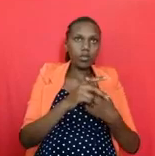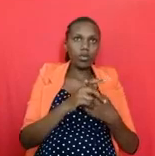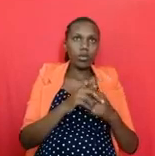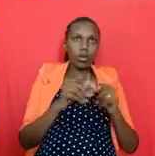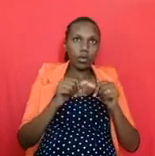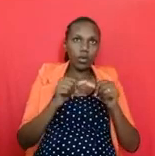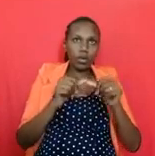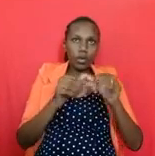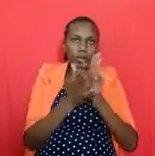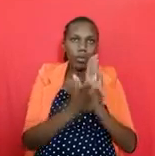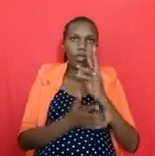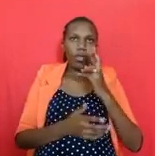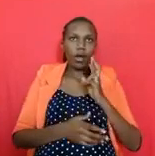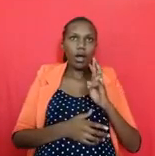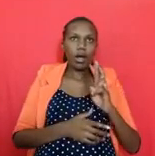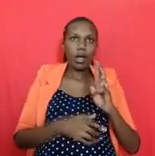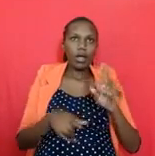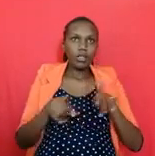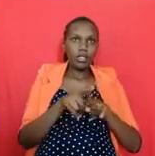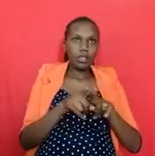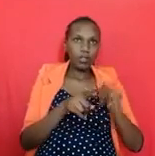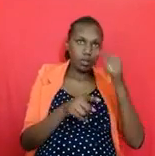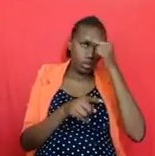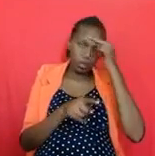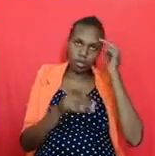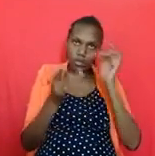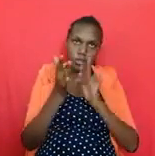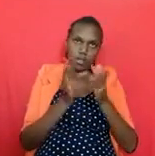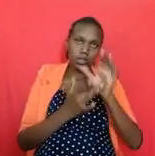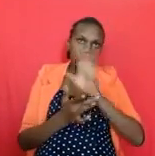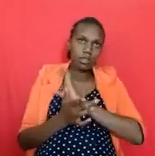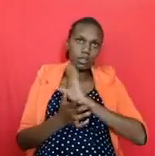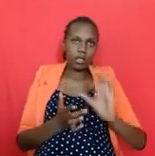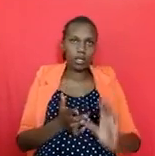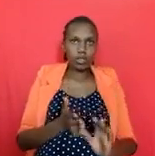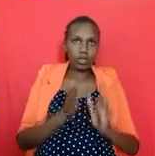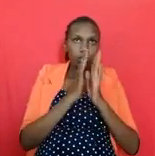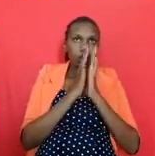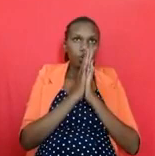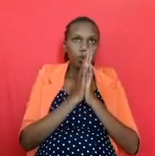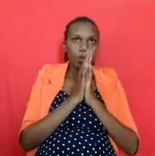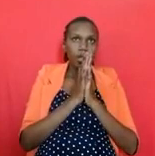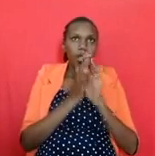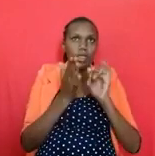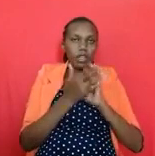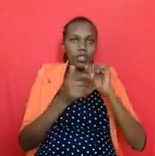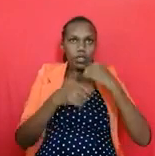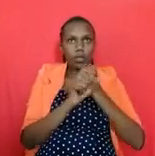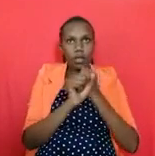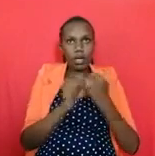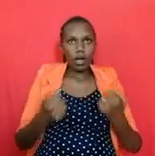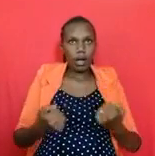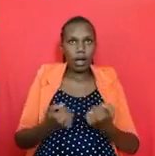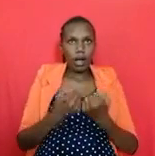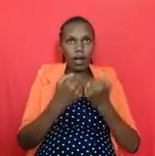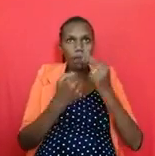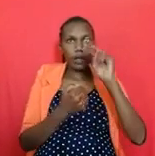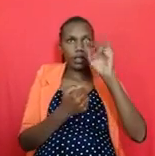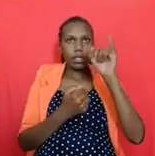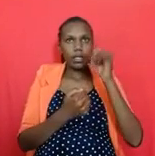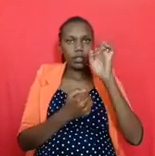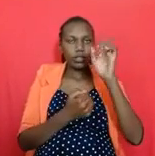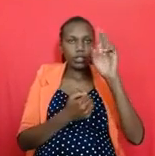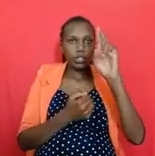nake na undu wa ritwa riaku Jesu twakuhoya uhingirie njeru wa